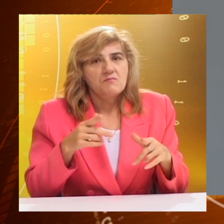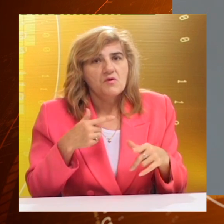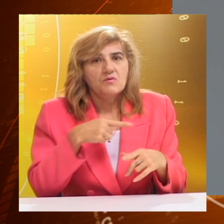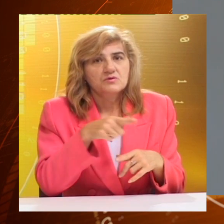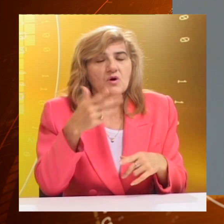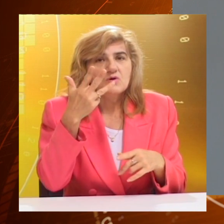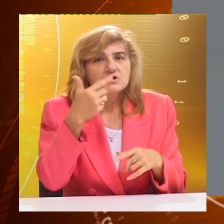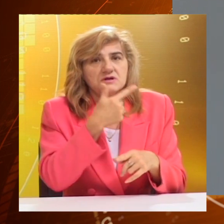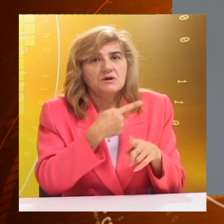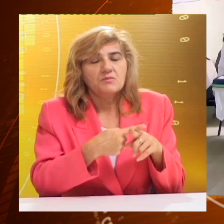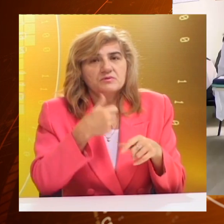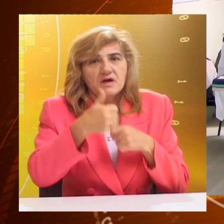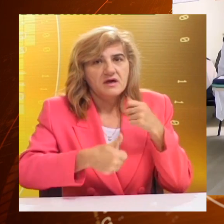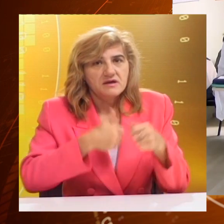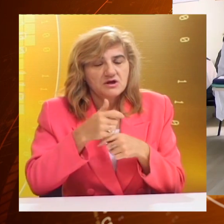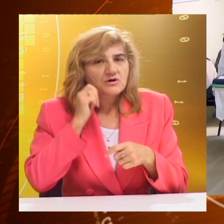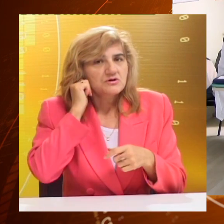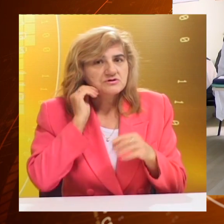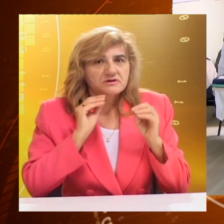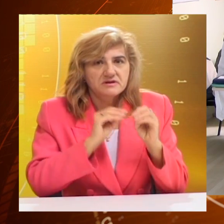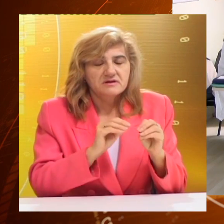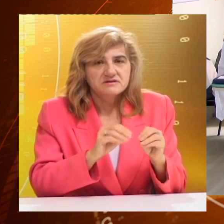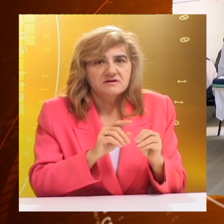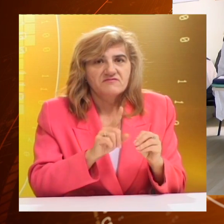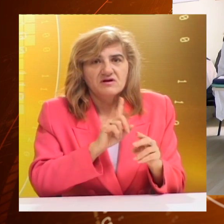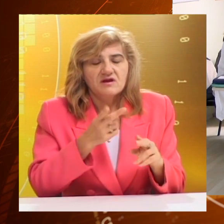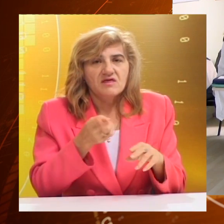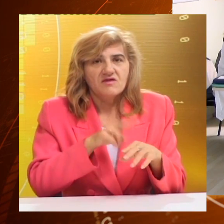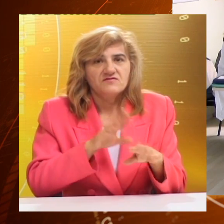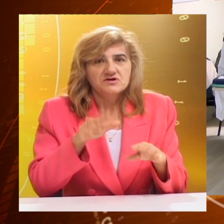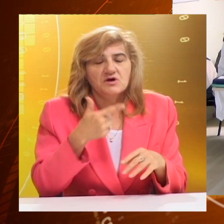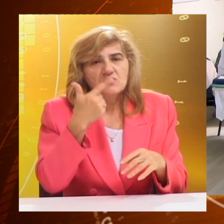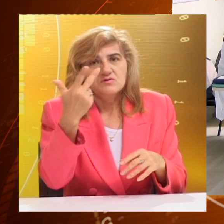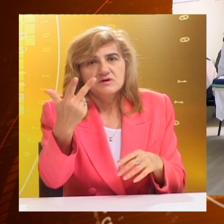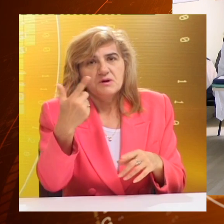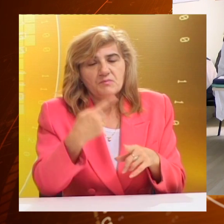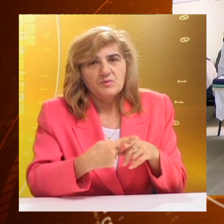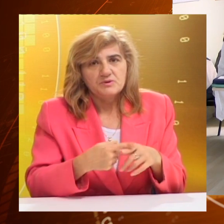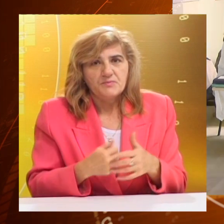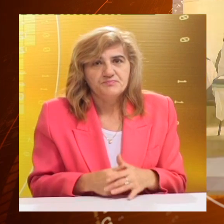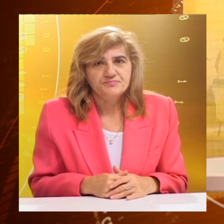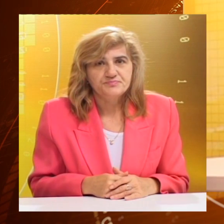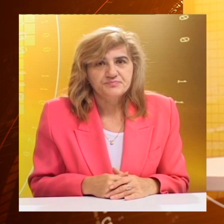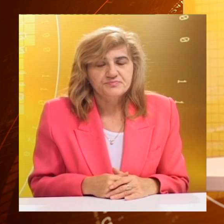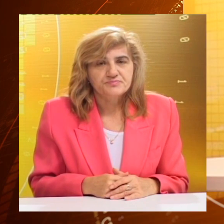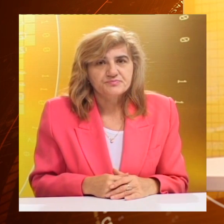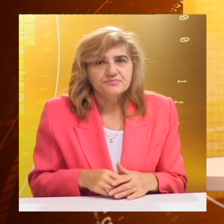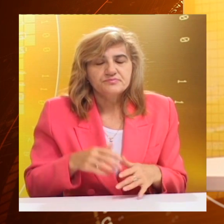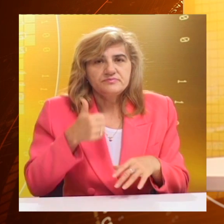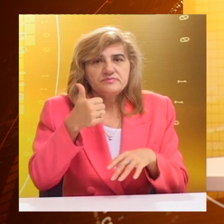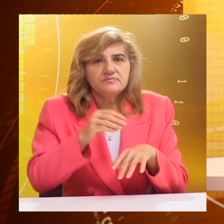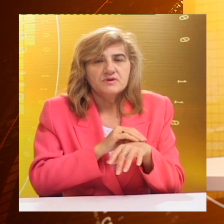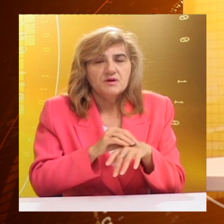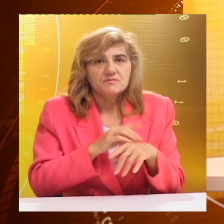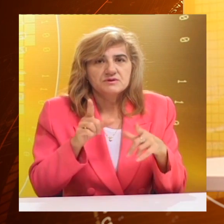jačeg pola mogu krv dati 4 puta godišnje, dok se ženama savjetuje da to ne čine više od 3 puta. Građani Subotice